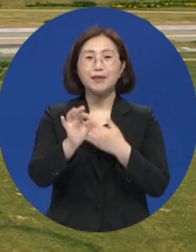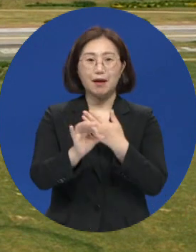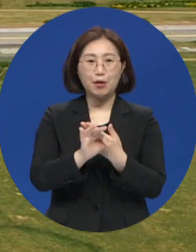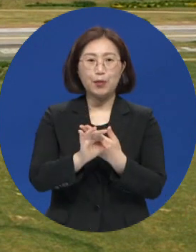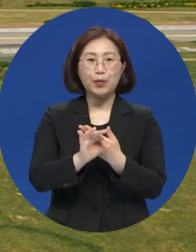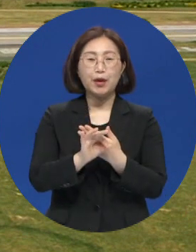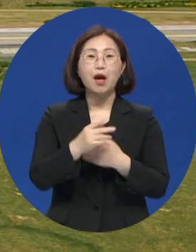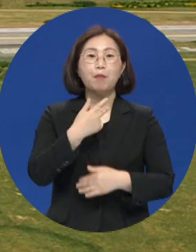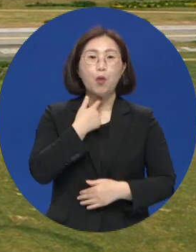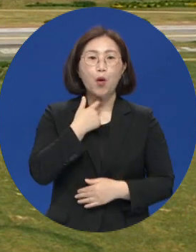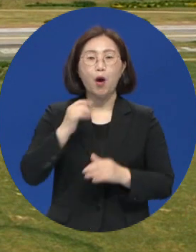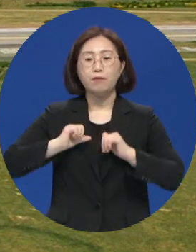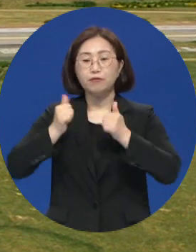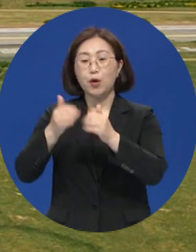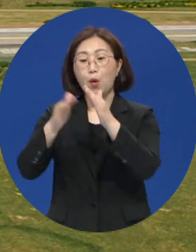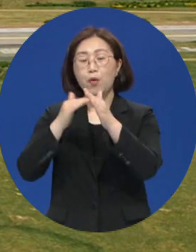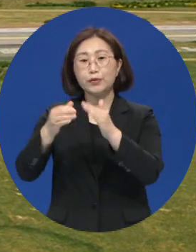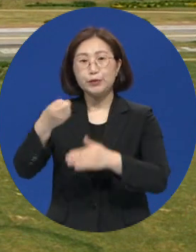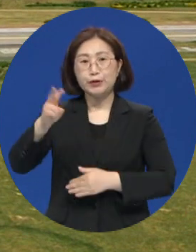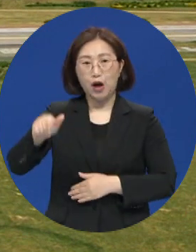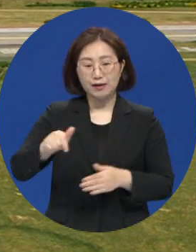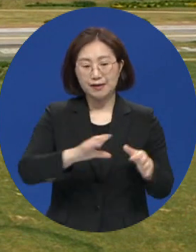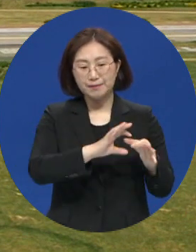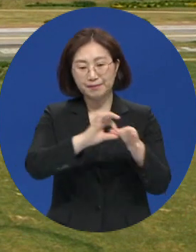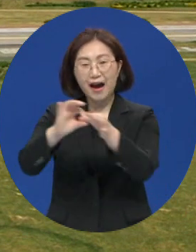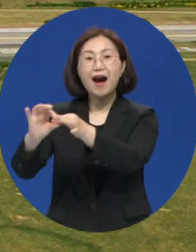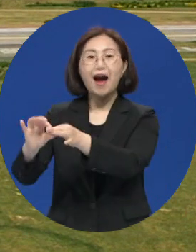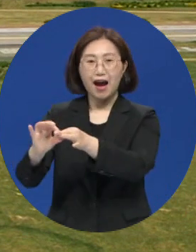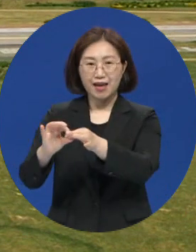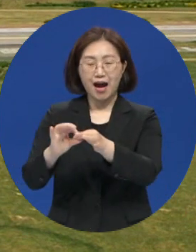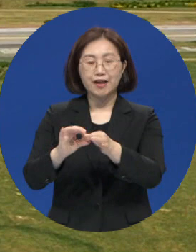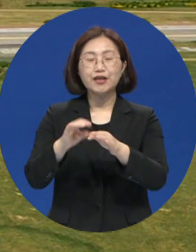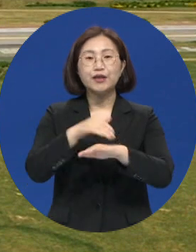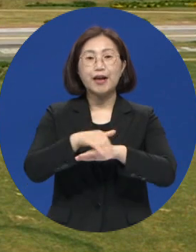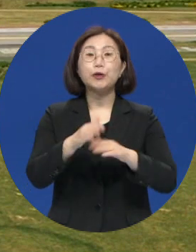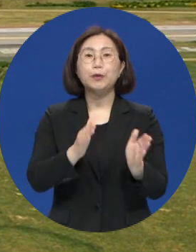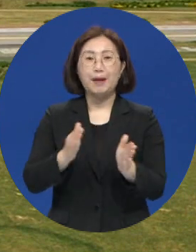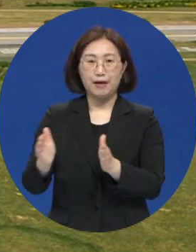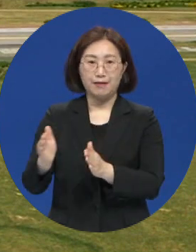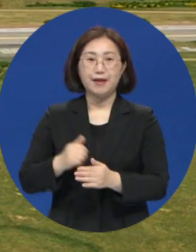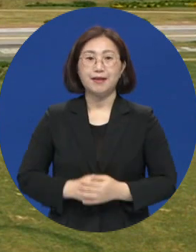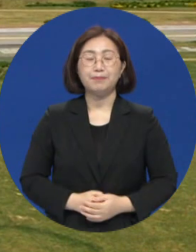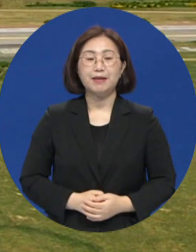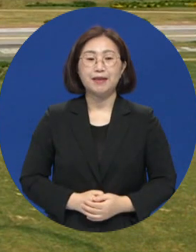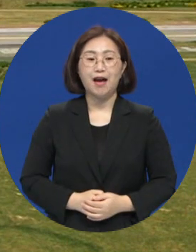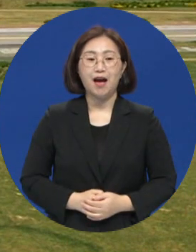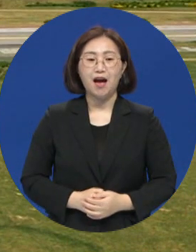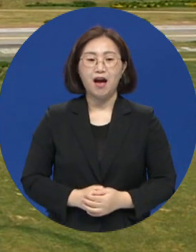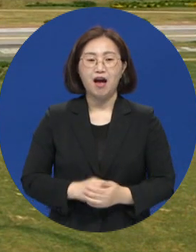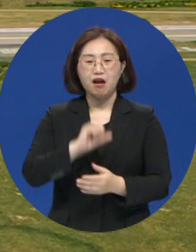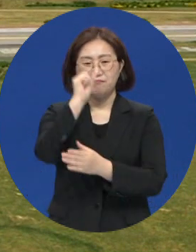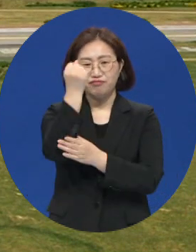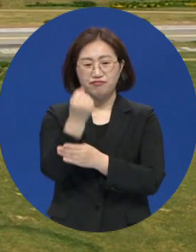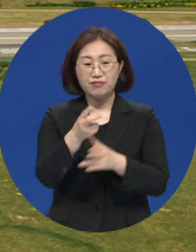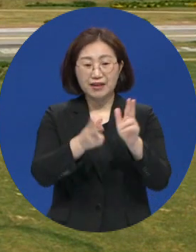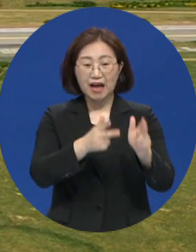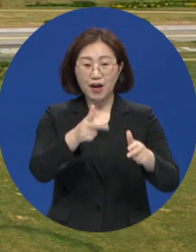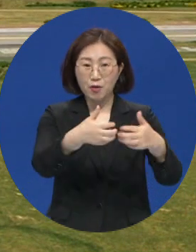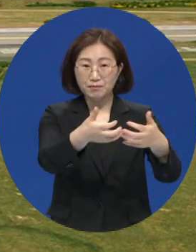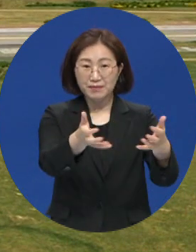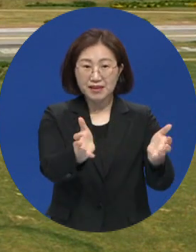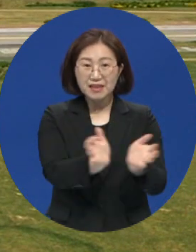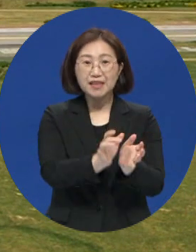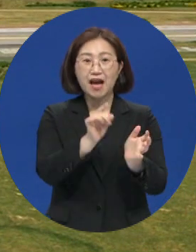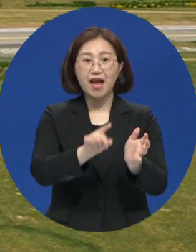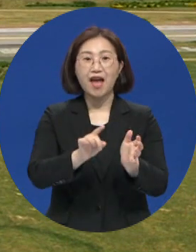보령 부여 공주 역을 연결하는 대안도 마련하겠습니다 브라운 ted 에 생태복원 0